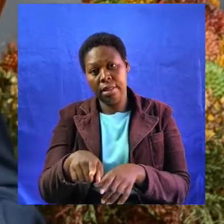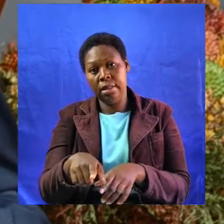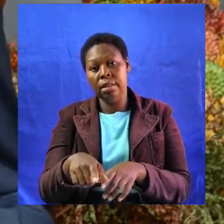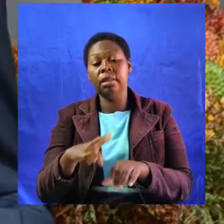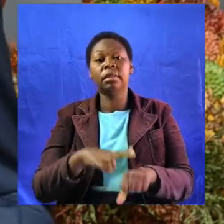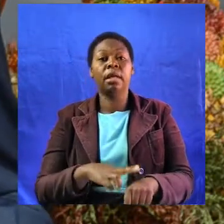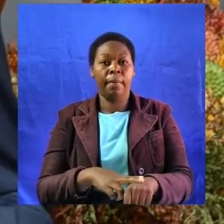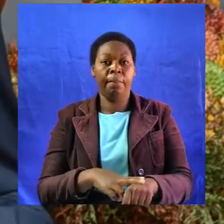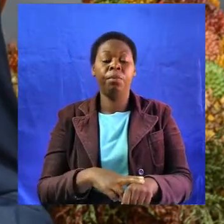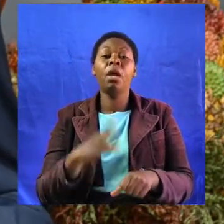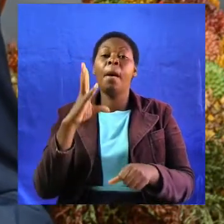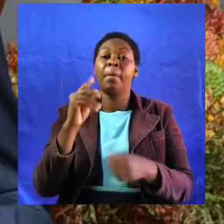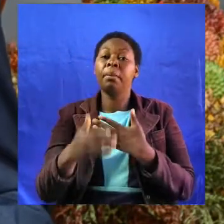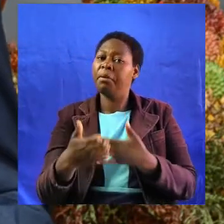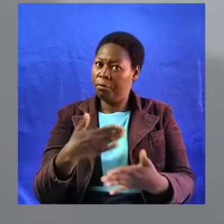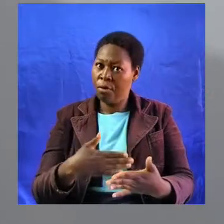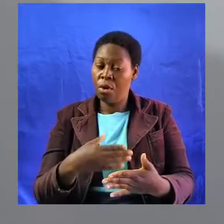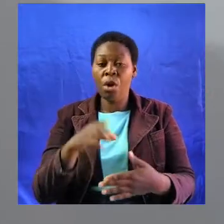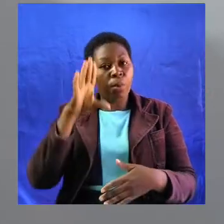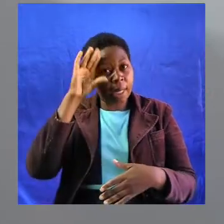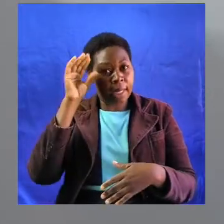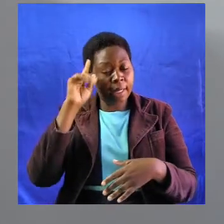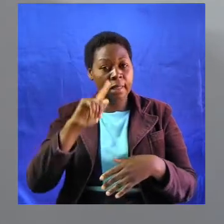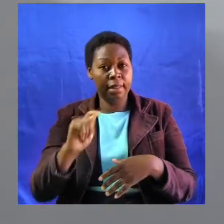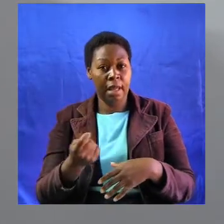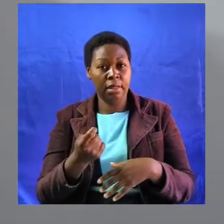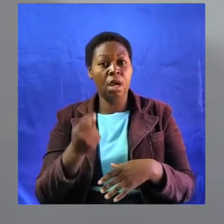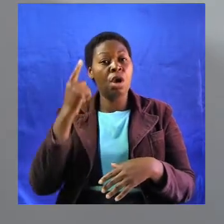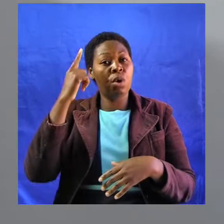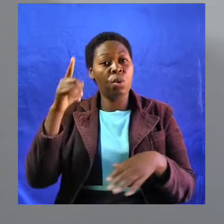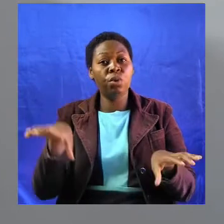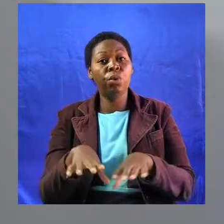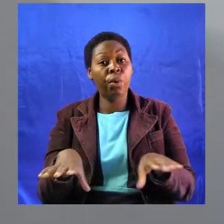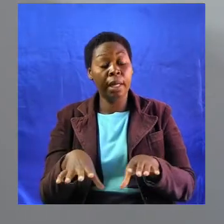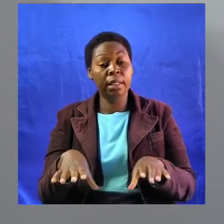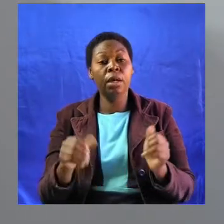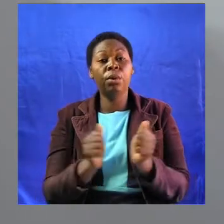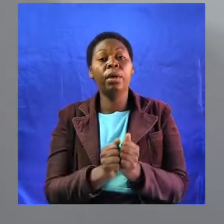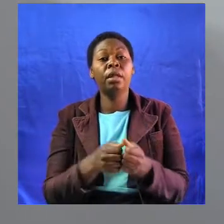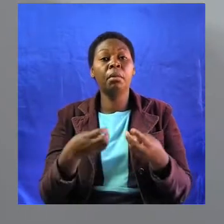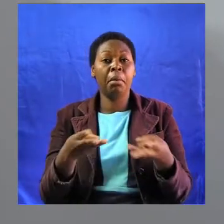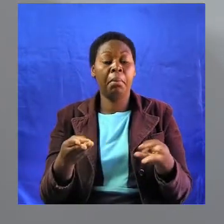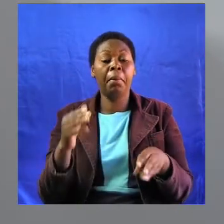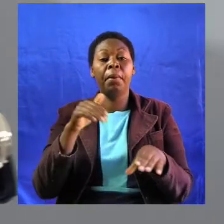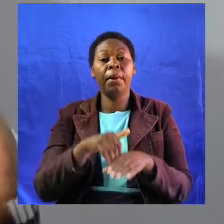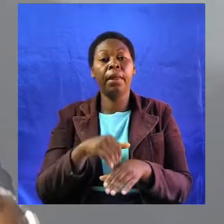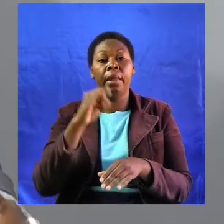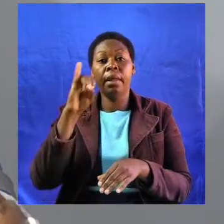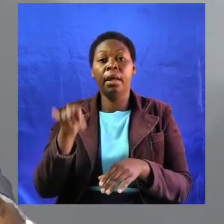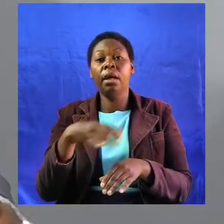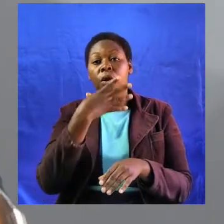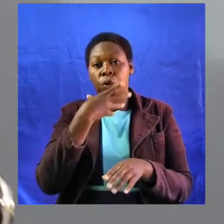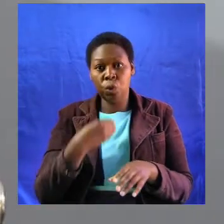Takaona mashandiro akaita naMwari tichitangira kwaJudha ndobva tasvika muBabylon